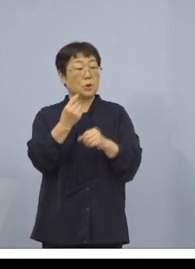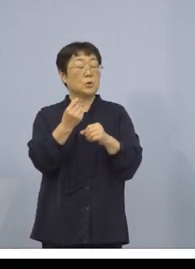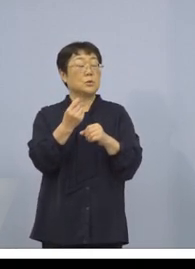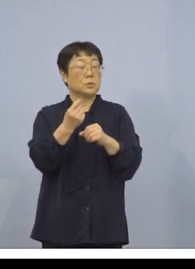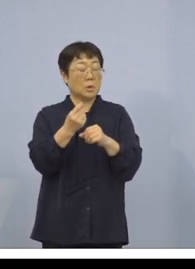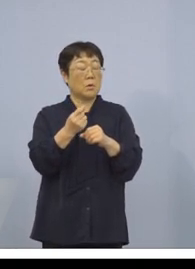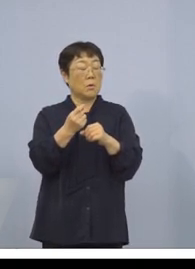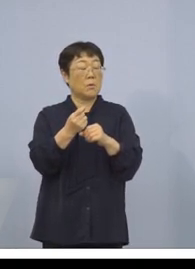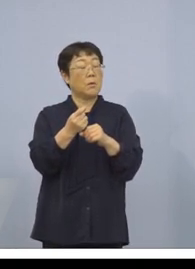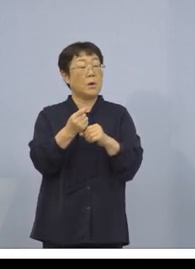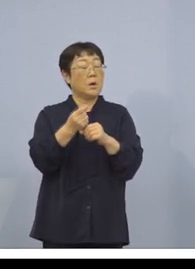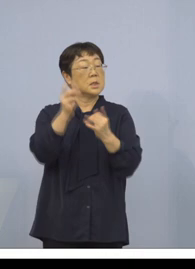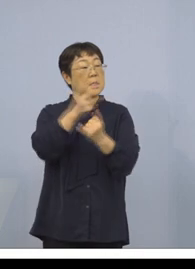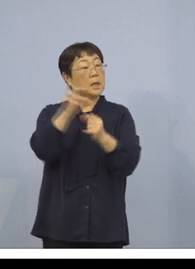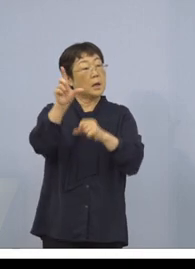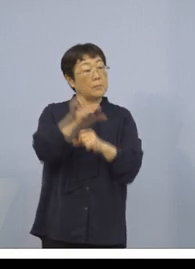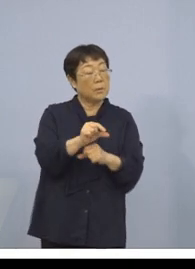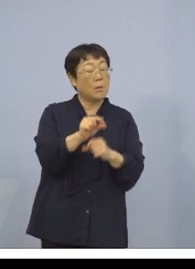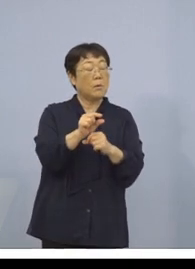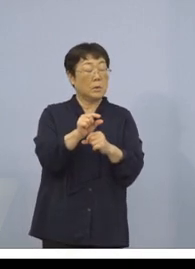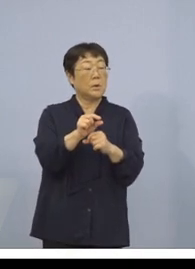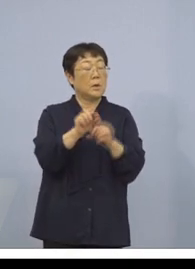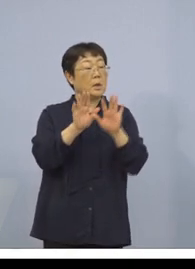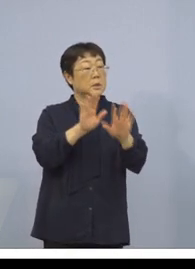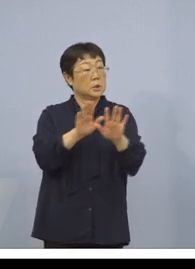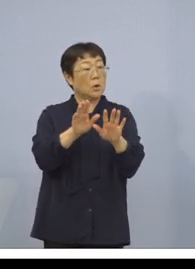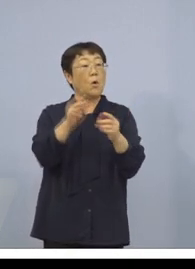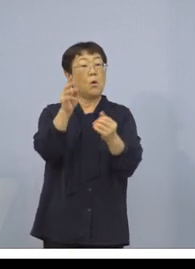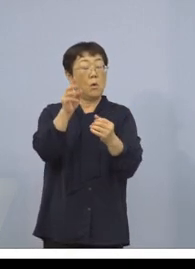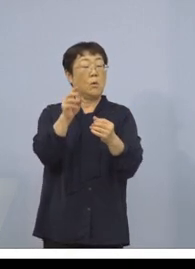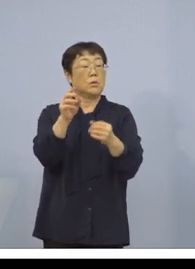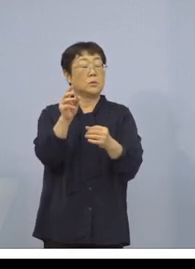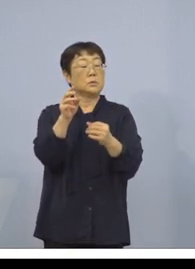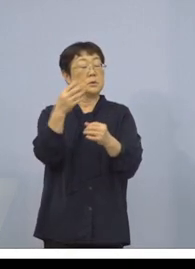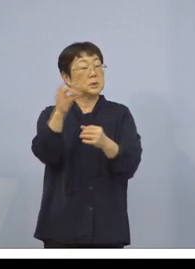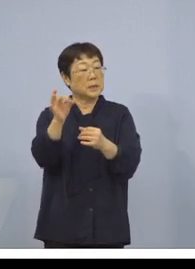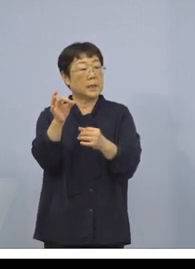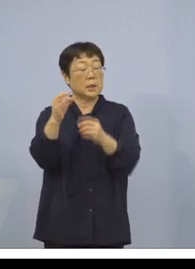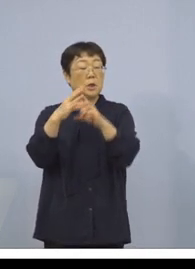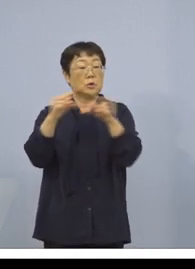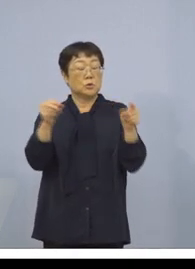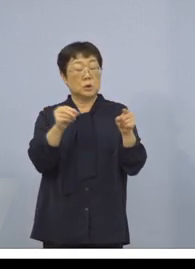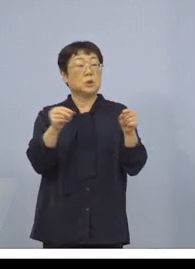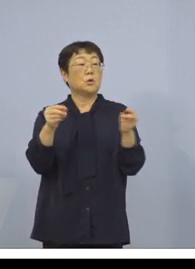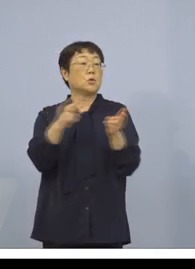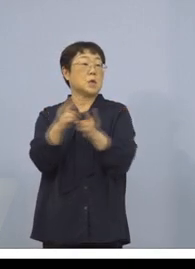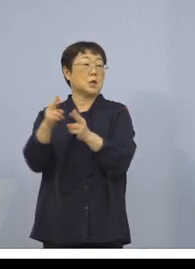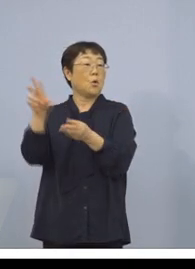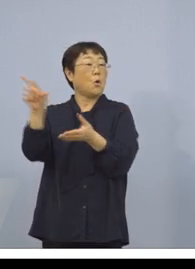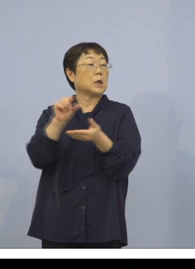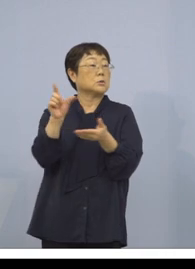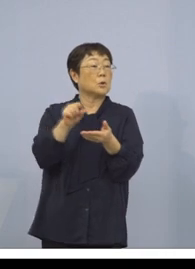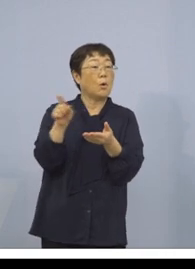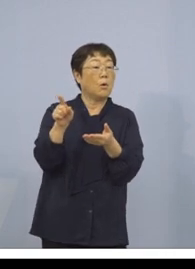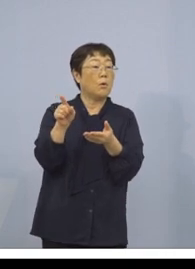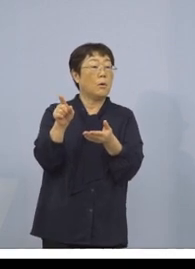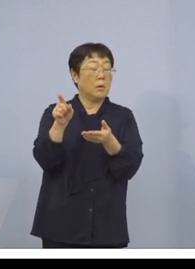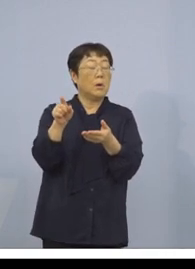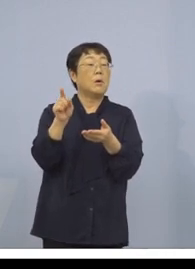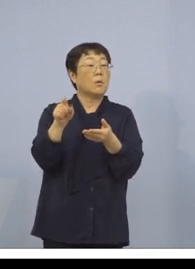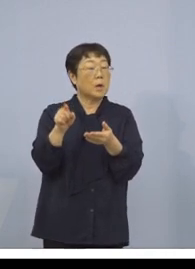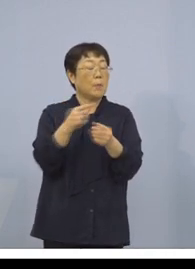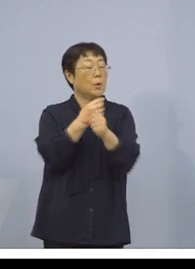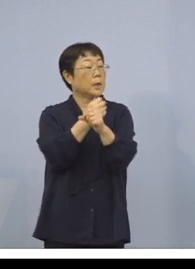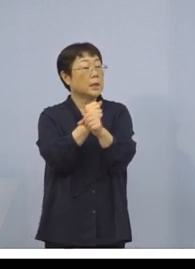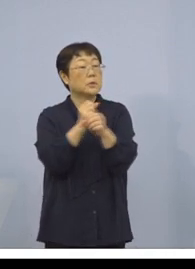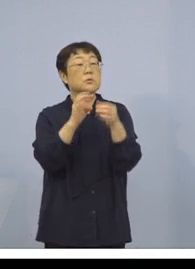緊急減災、防災事業債かな、緊防災、これ国の制度がございますので、まあ、こういった制度もちょっと